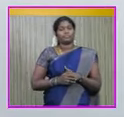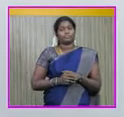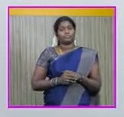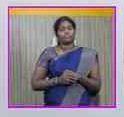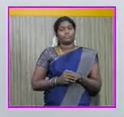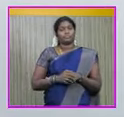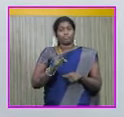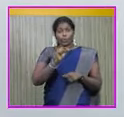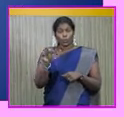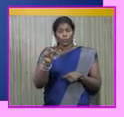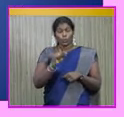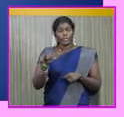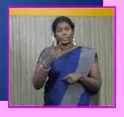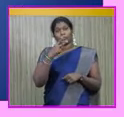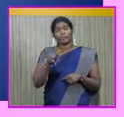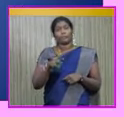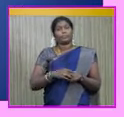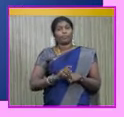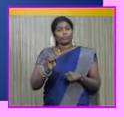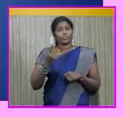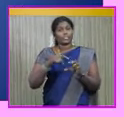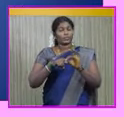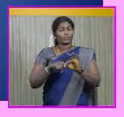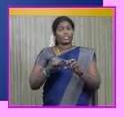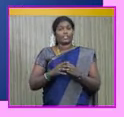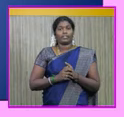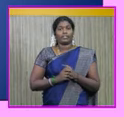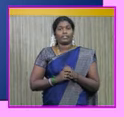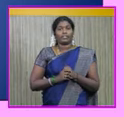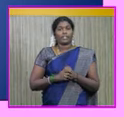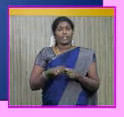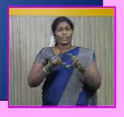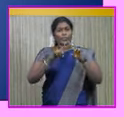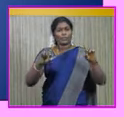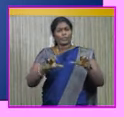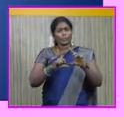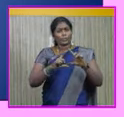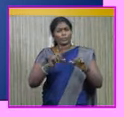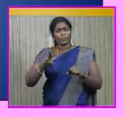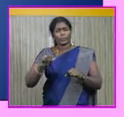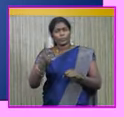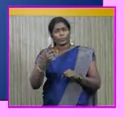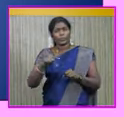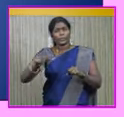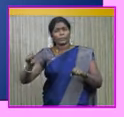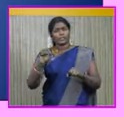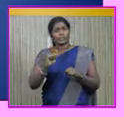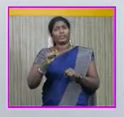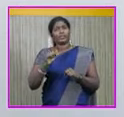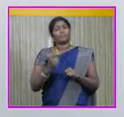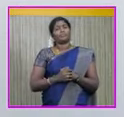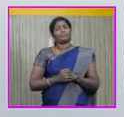கோடிட்ட இடங்கள் சிலது பார்க்க போகிறோம். முதல் கேள்வி, வடிவொத்த முக்கோணங்களின் ஒத்த பக்கங்கள் டேஷ் ஆக